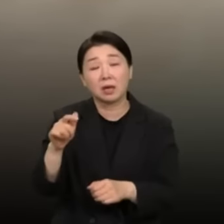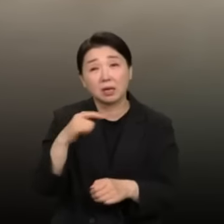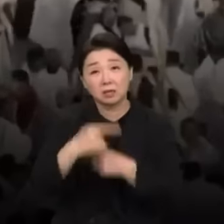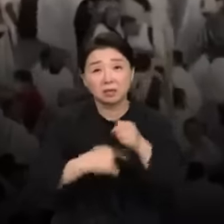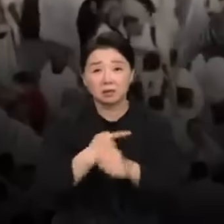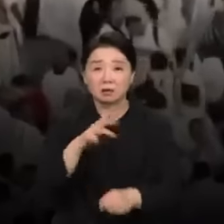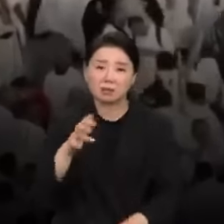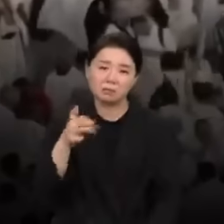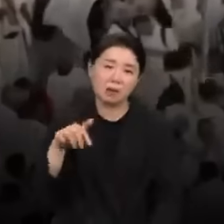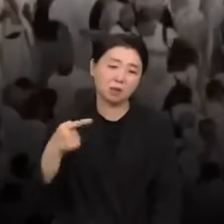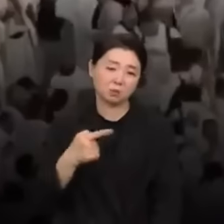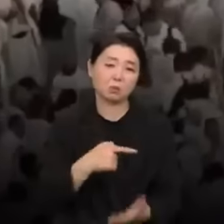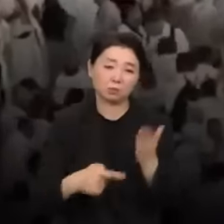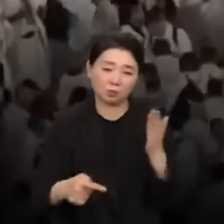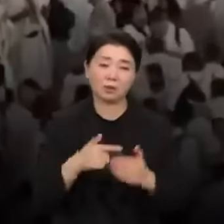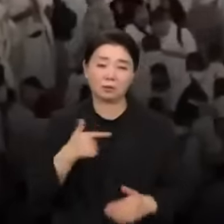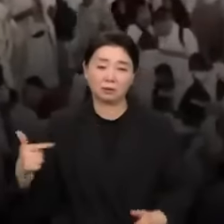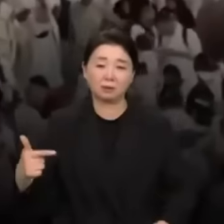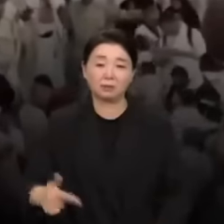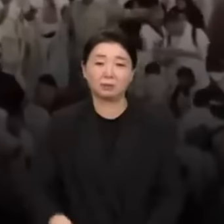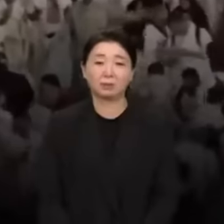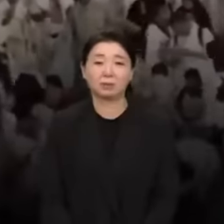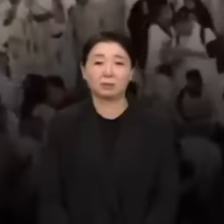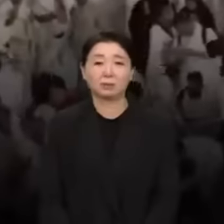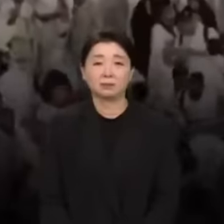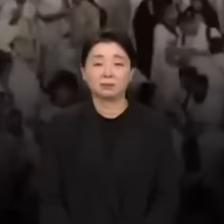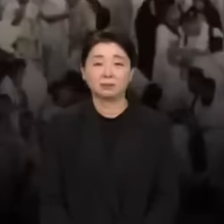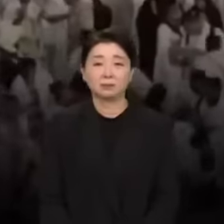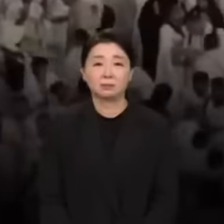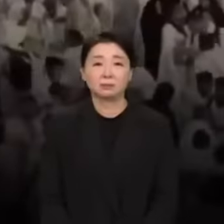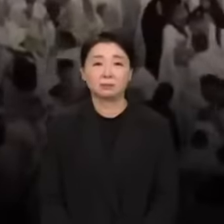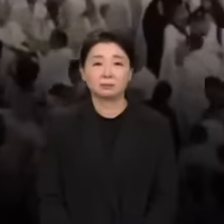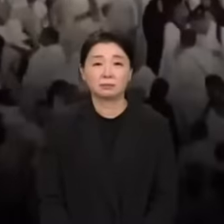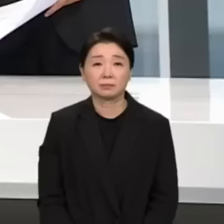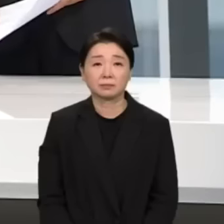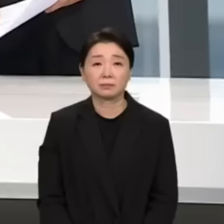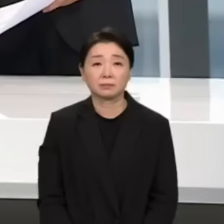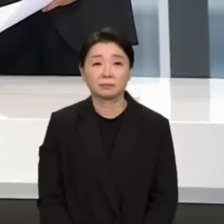예상됩니다. JTBC 백민경입니다.